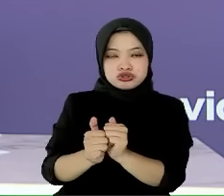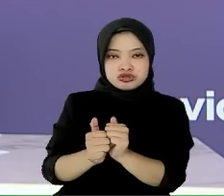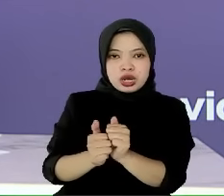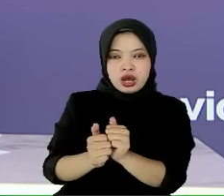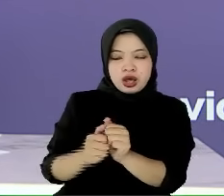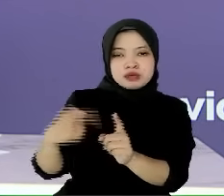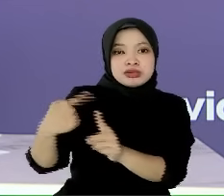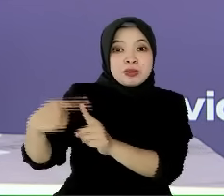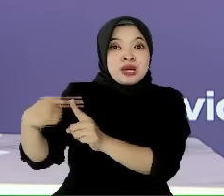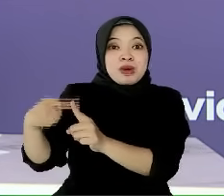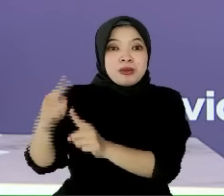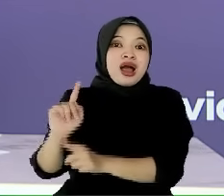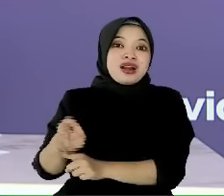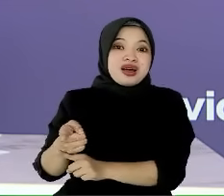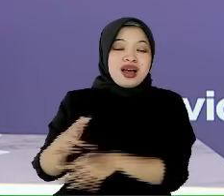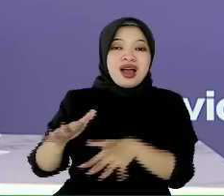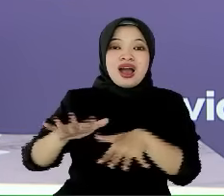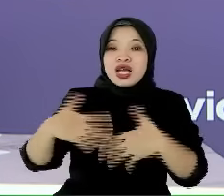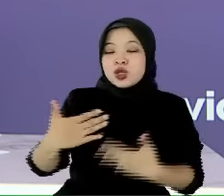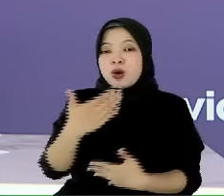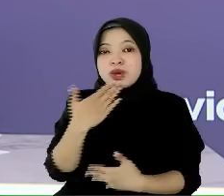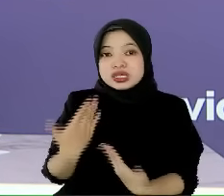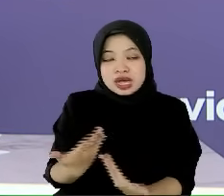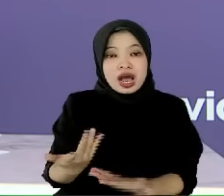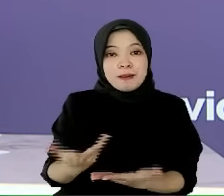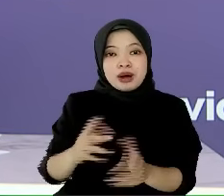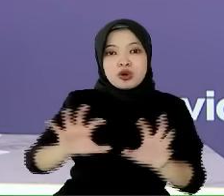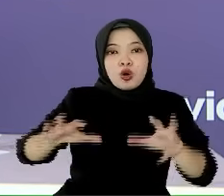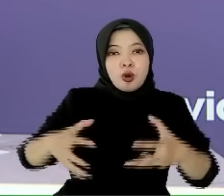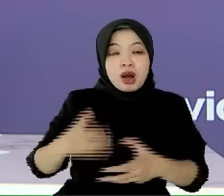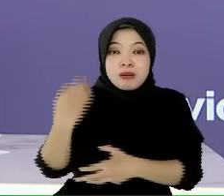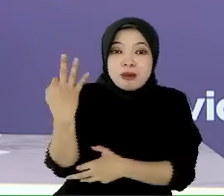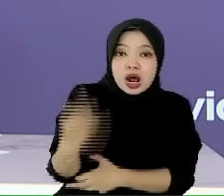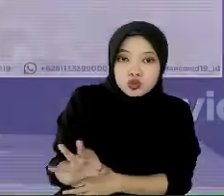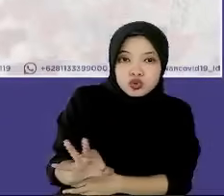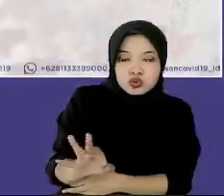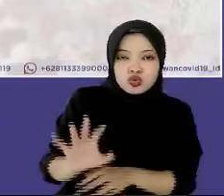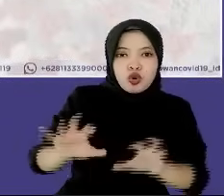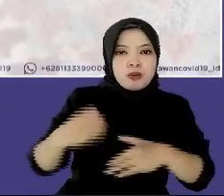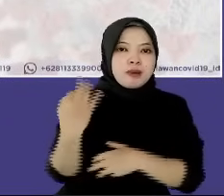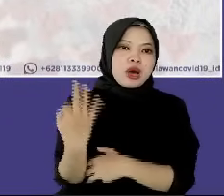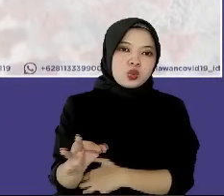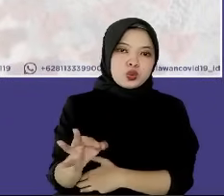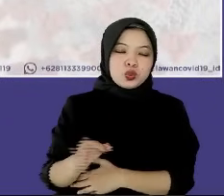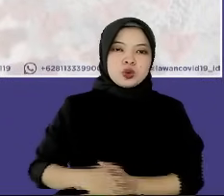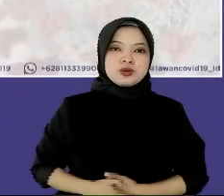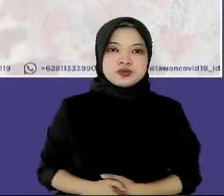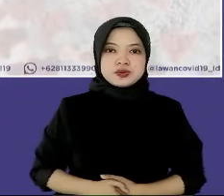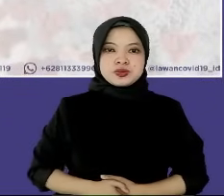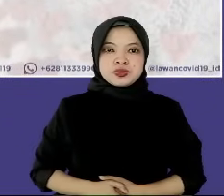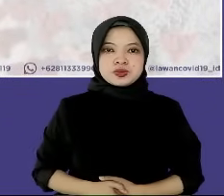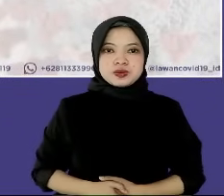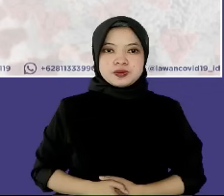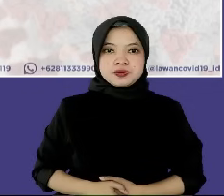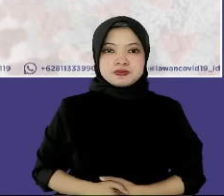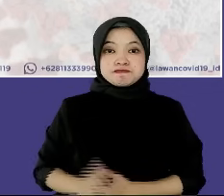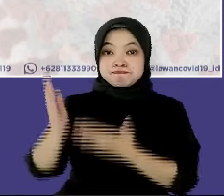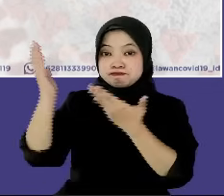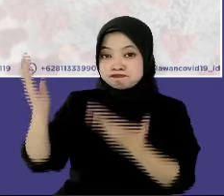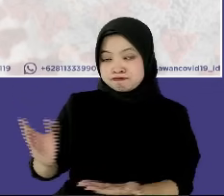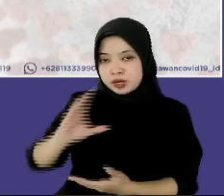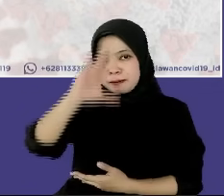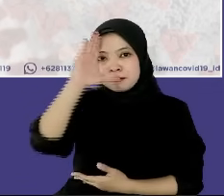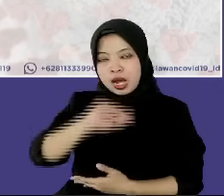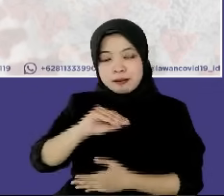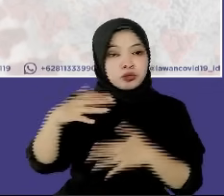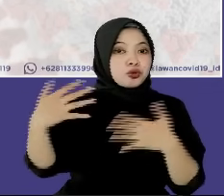kasus COVID-19 atau yang sering kita sebut sebagai gelombang baru COVID-19. Perlu dipahami bahwa